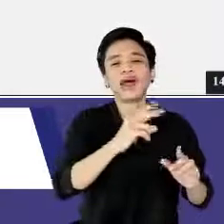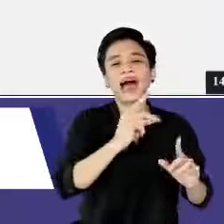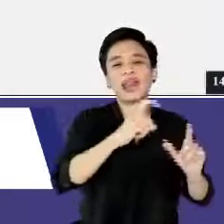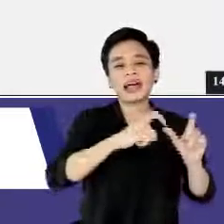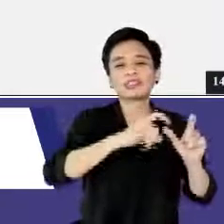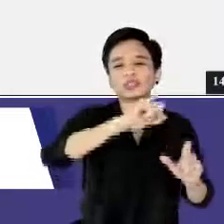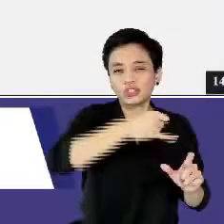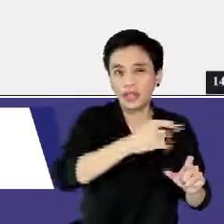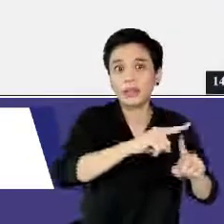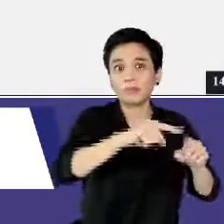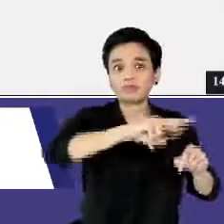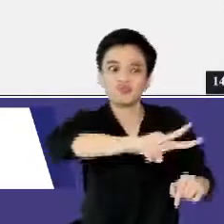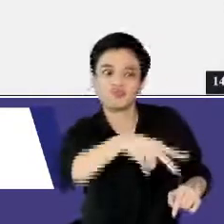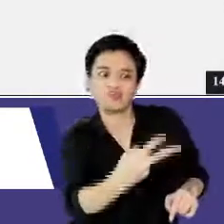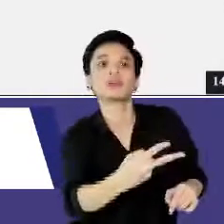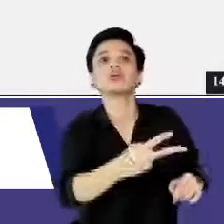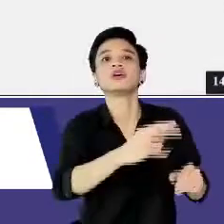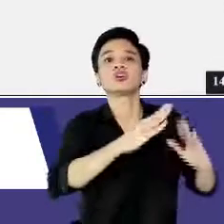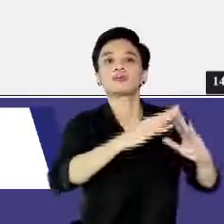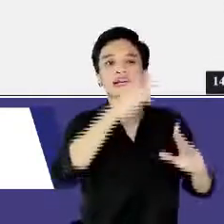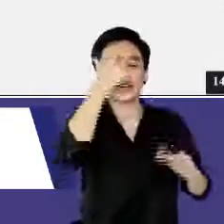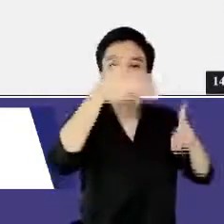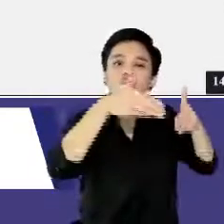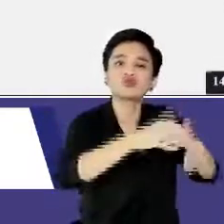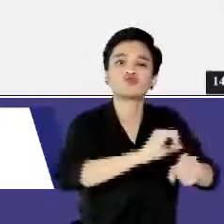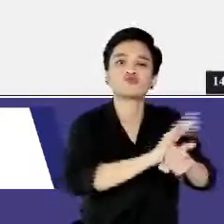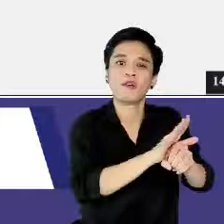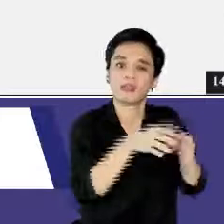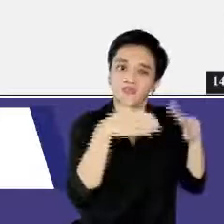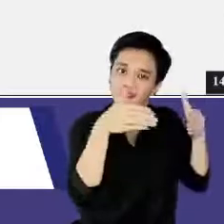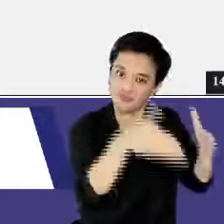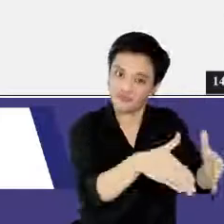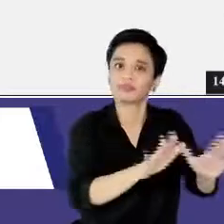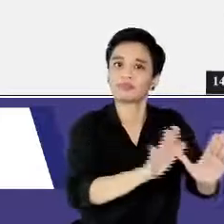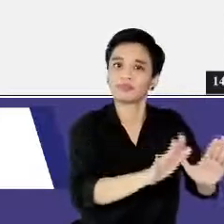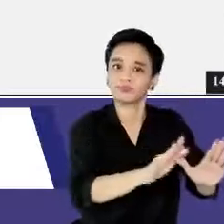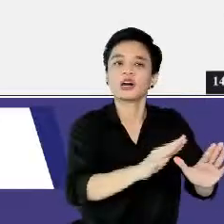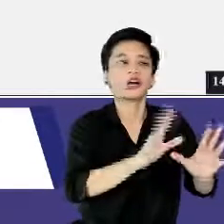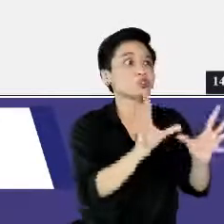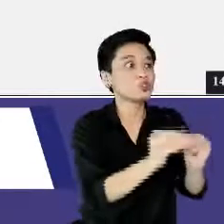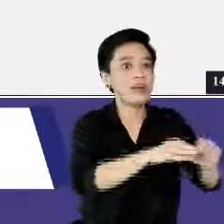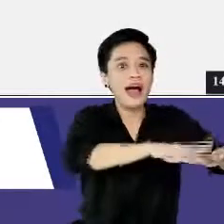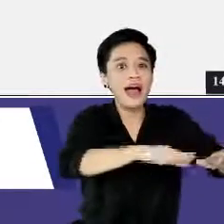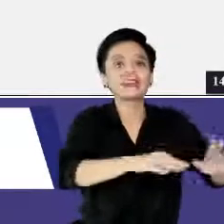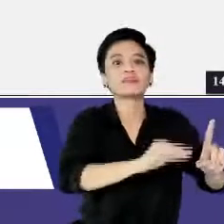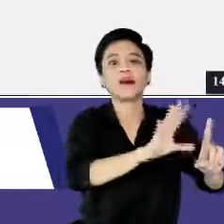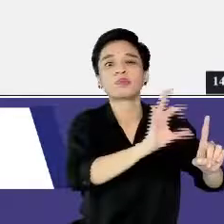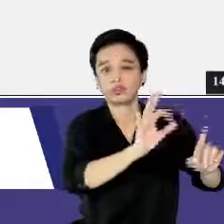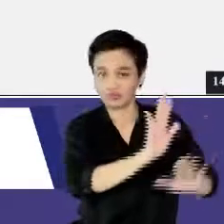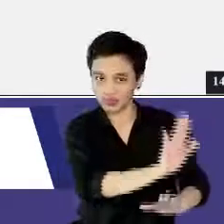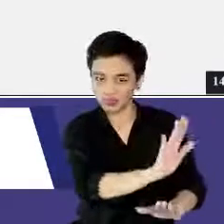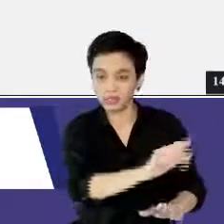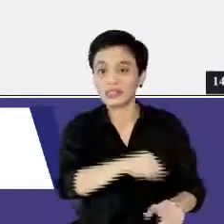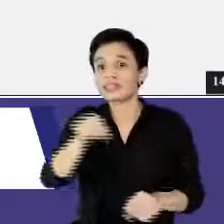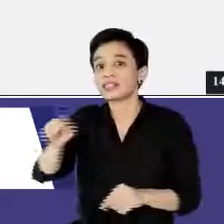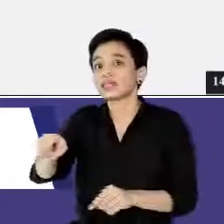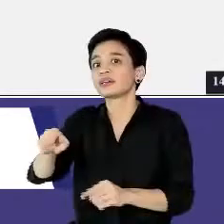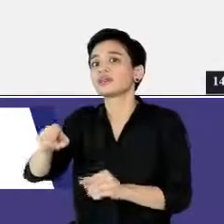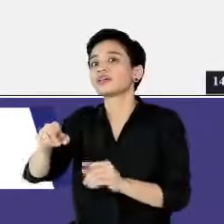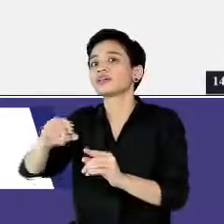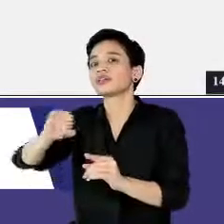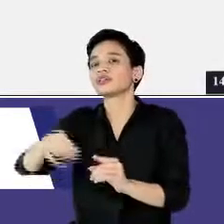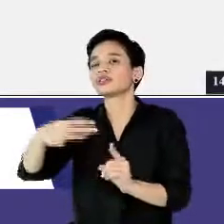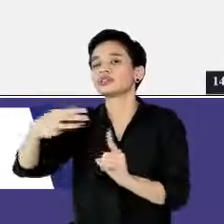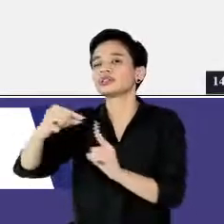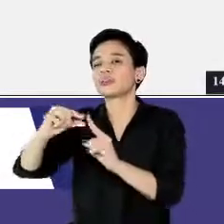ujian kita alihkan menjadi Rumah Sakit Oke ini akan mulai kira-kira hari Kamis kemudian Diklat solo-jepara juga